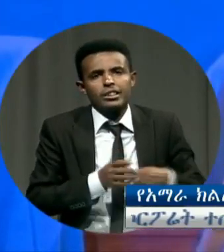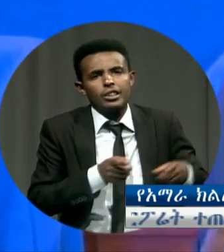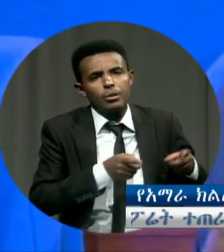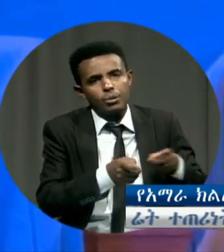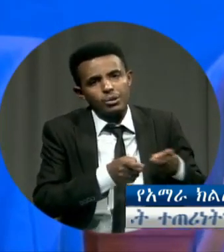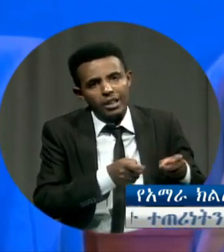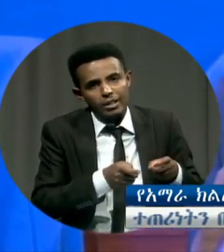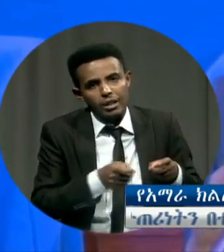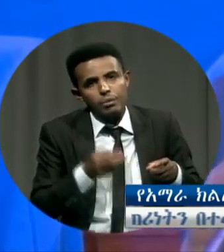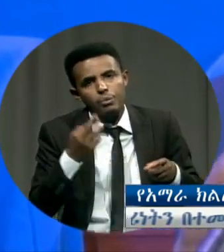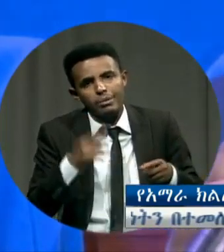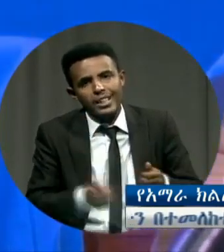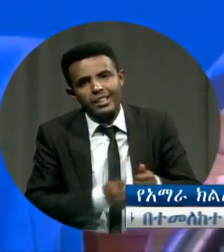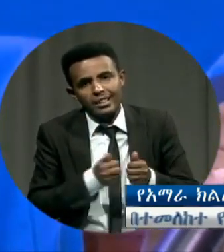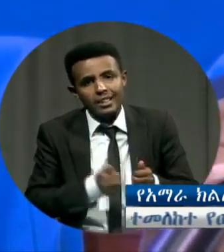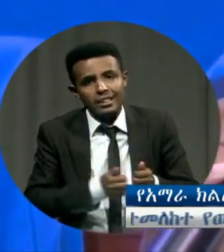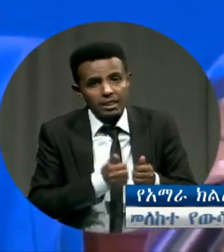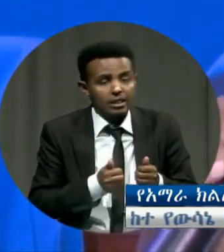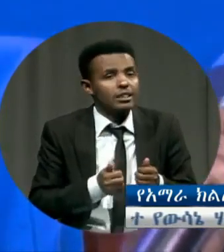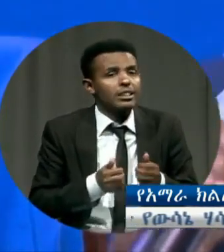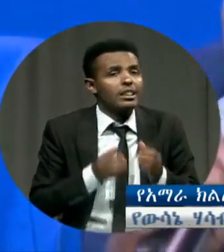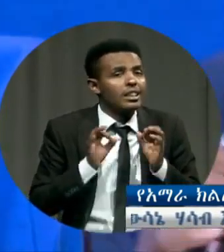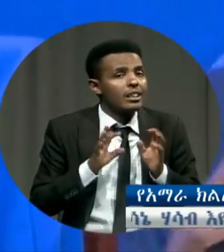ተቆጣጣሪ ወይም ደግሞ ከታታይ እንደሌለው ነው የሚያሳየው።